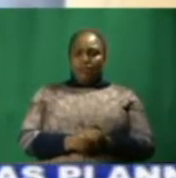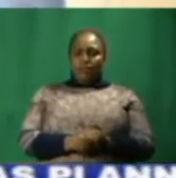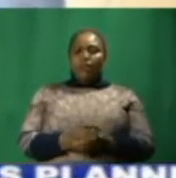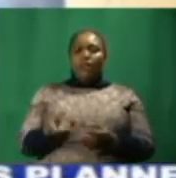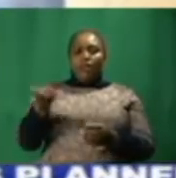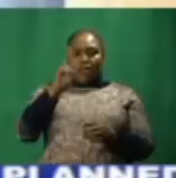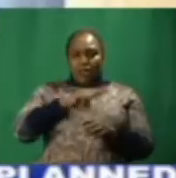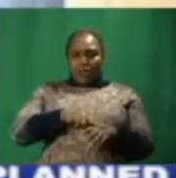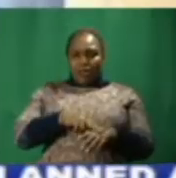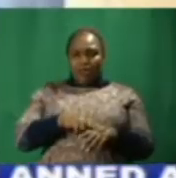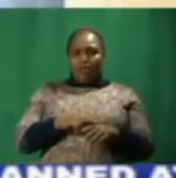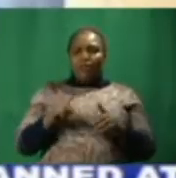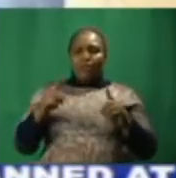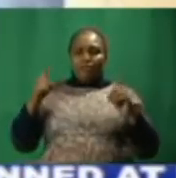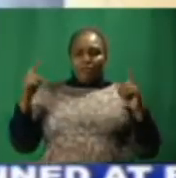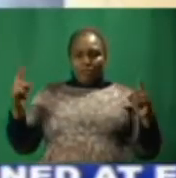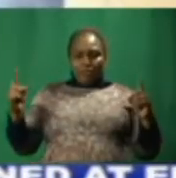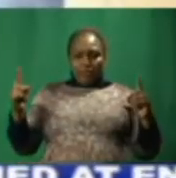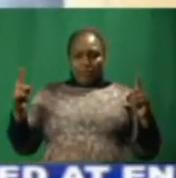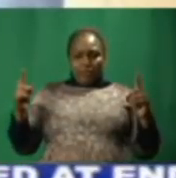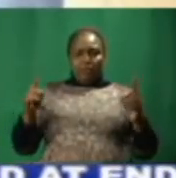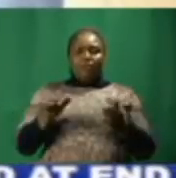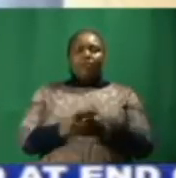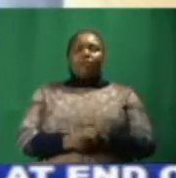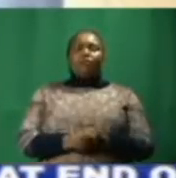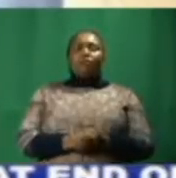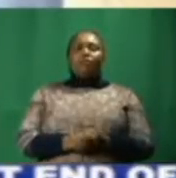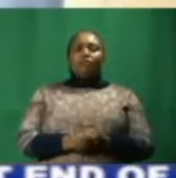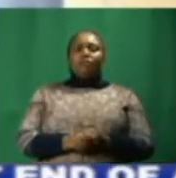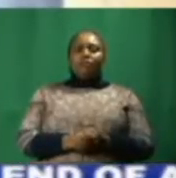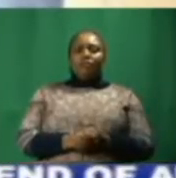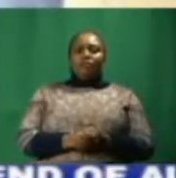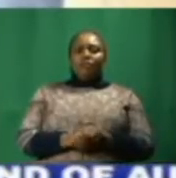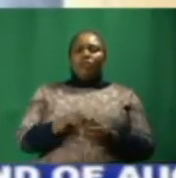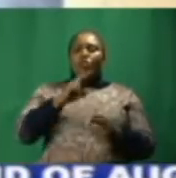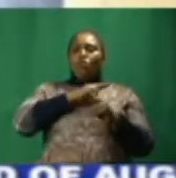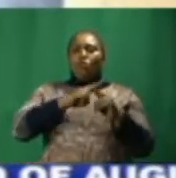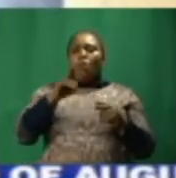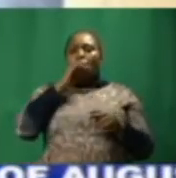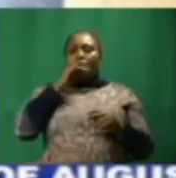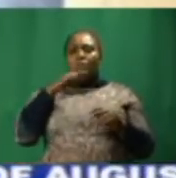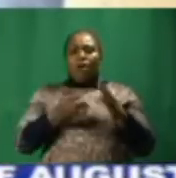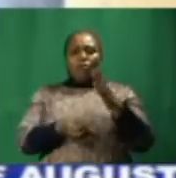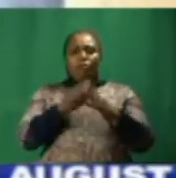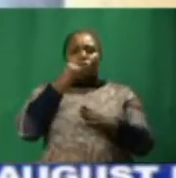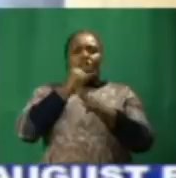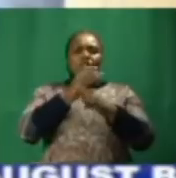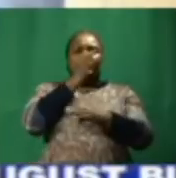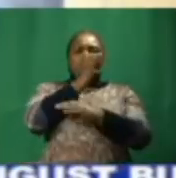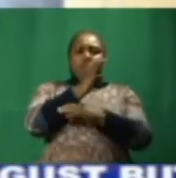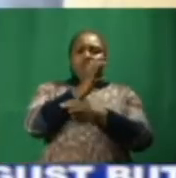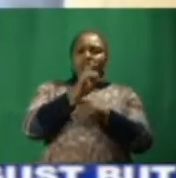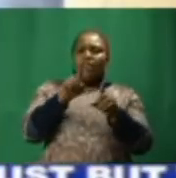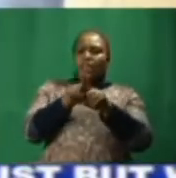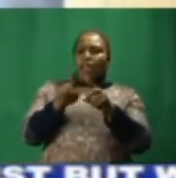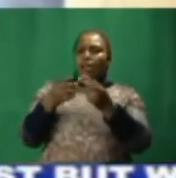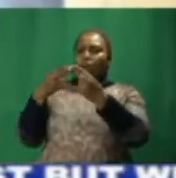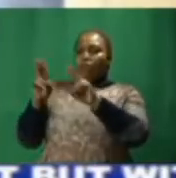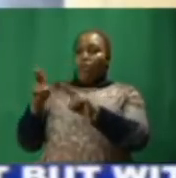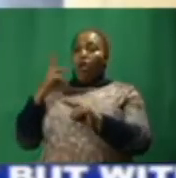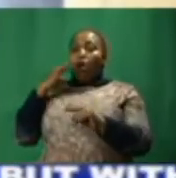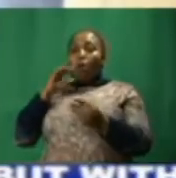yekuchelelana. Lenzaba yekuchelelana akusho ukuthi ifuna bayiqale nasebala ngekhathi esontweni noma baselengaphandle basamele